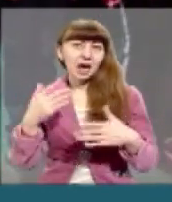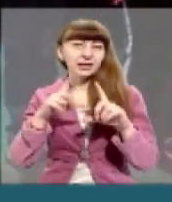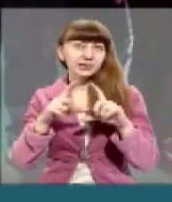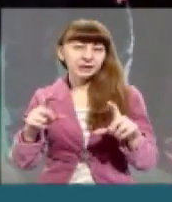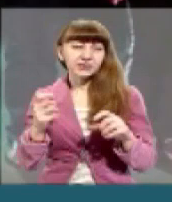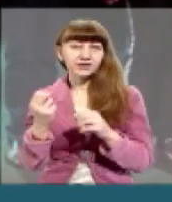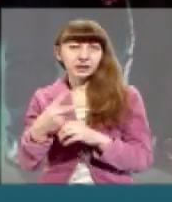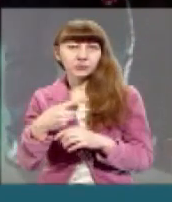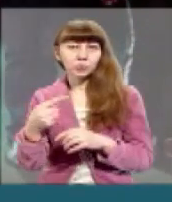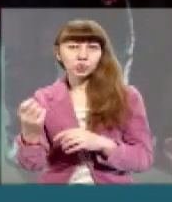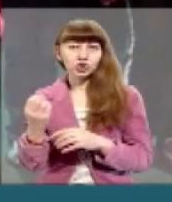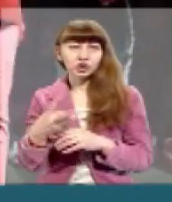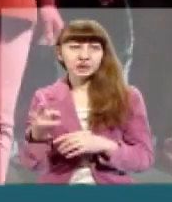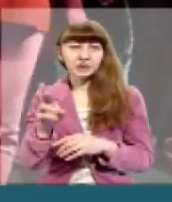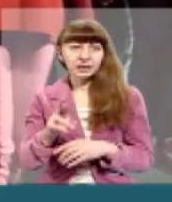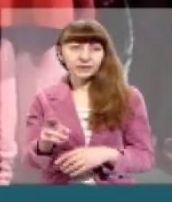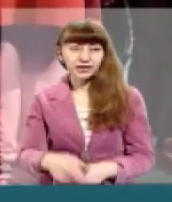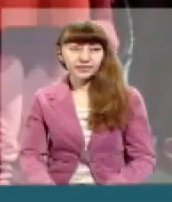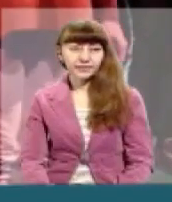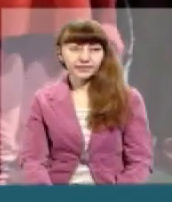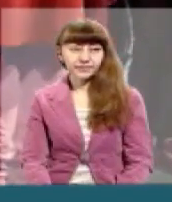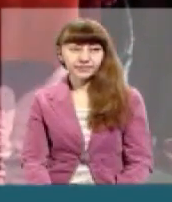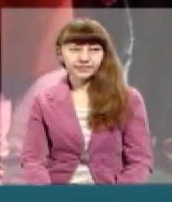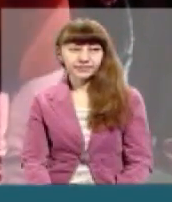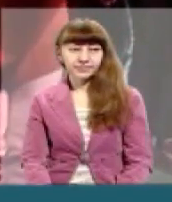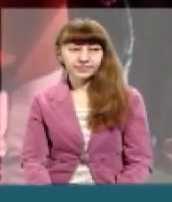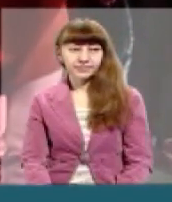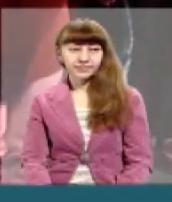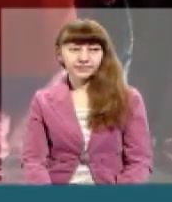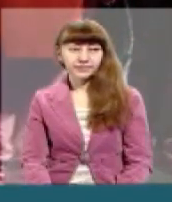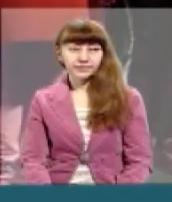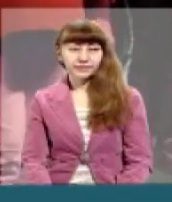көрермен назарына ұсынылады. Рахат Сейтхан, Алексей Ситник, Қостанай телеарнасы.